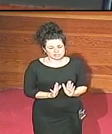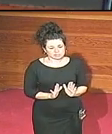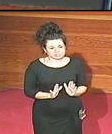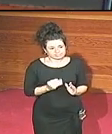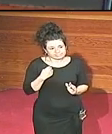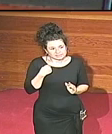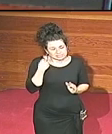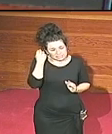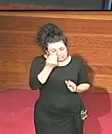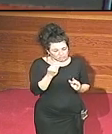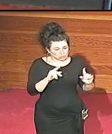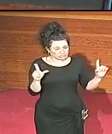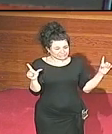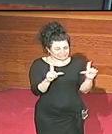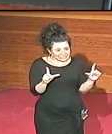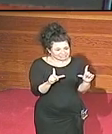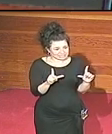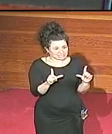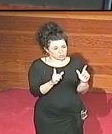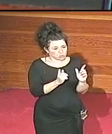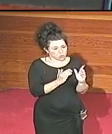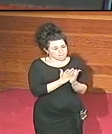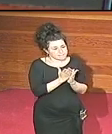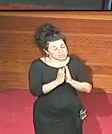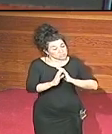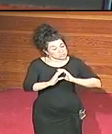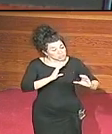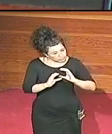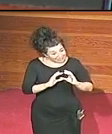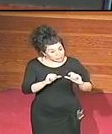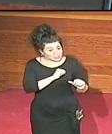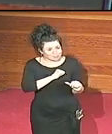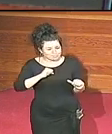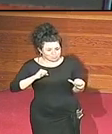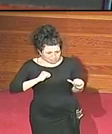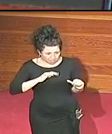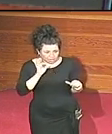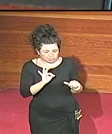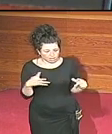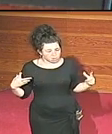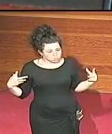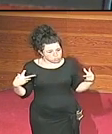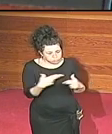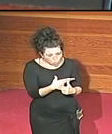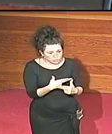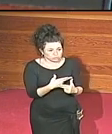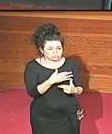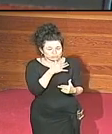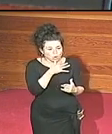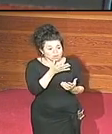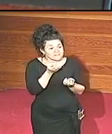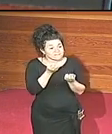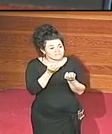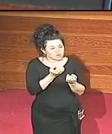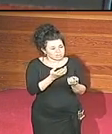telebista edabide pribatuen aldetik egon dela izugarrizko mozketa azken urteotan nazioarteko informazioan, garestia delako.